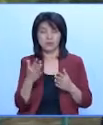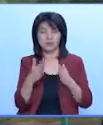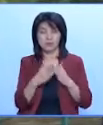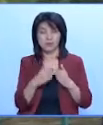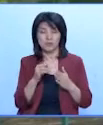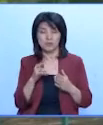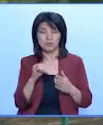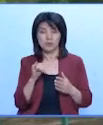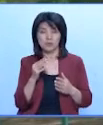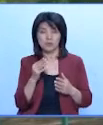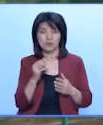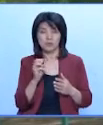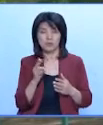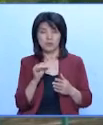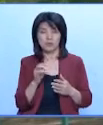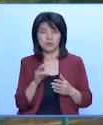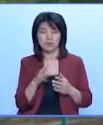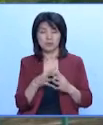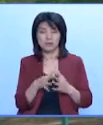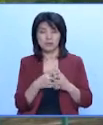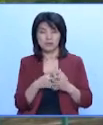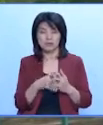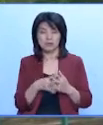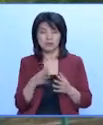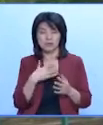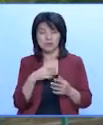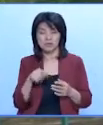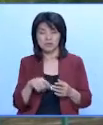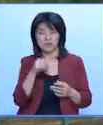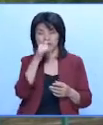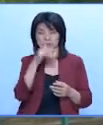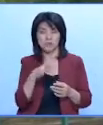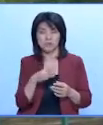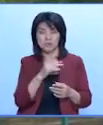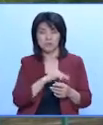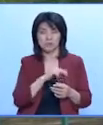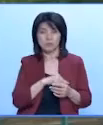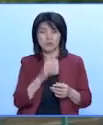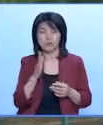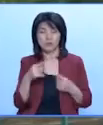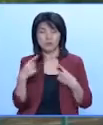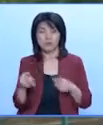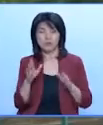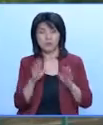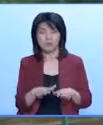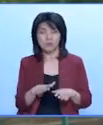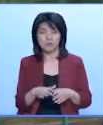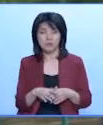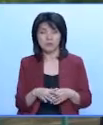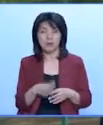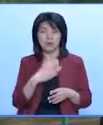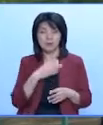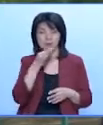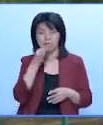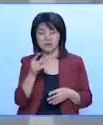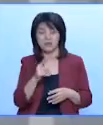жердеріне. А мен онда тұрмаймын. Негресен, наған училище басқа жерін істемеймін. Жоқ, сен қайда барады, қайда болсын, біз